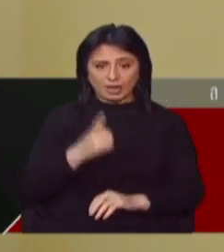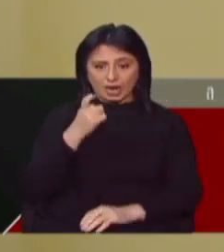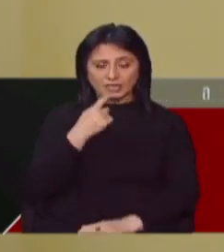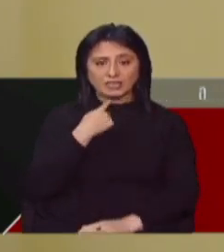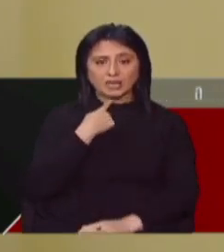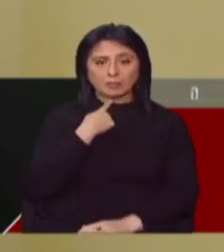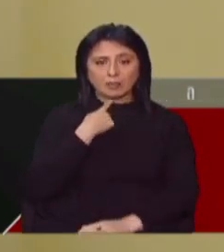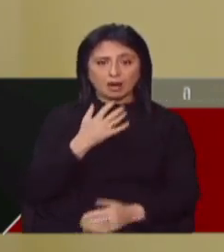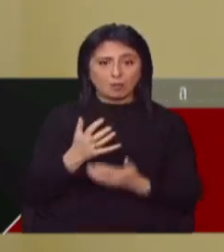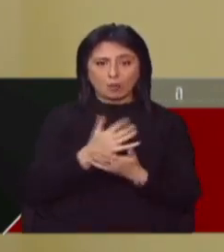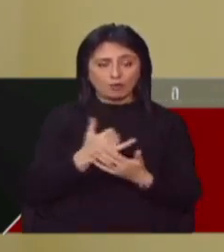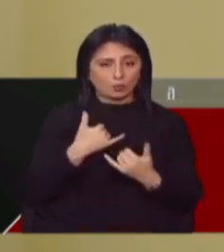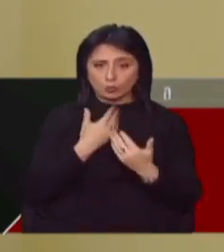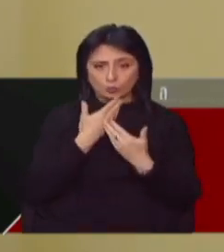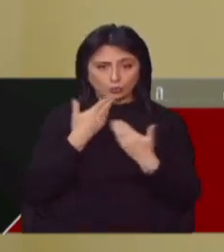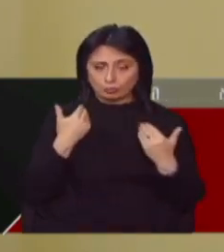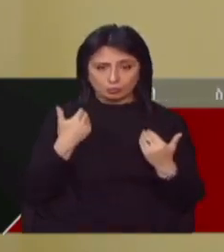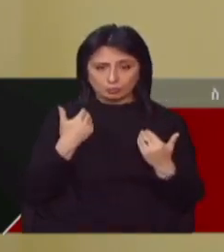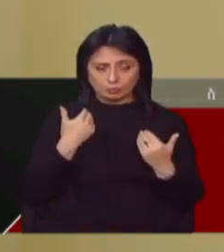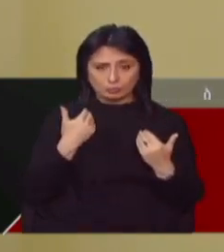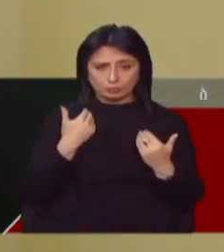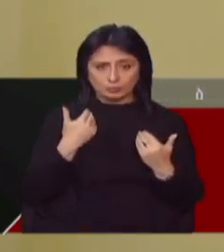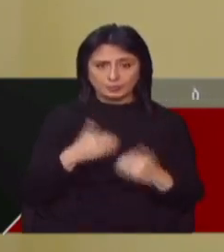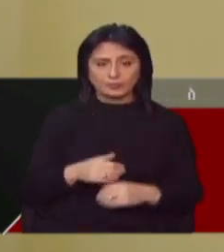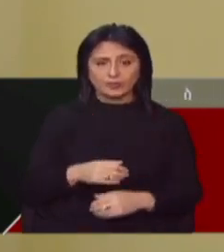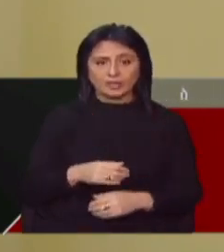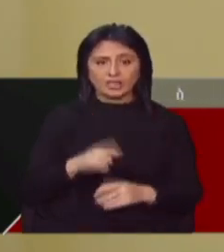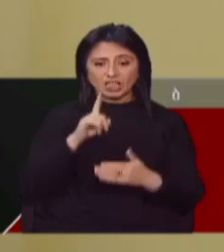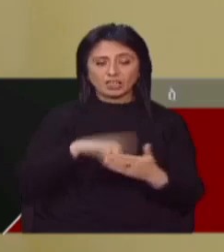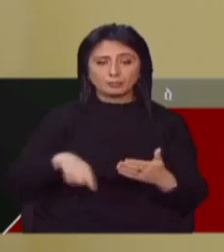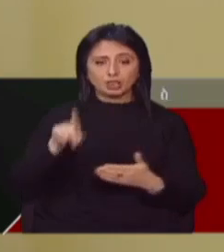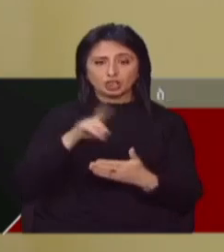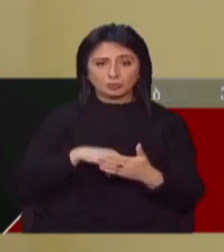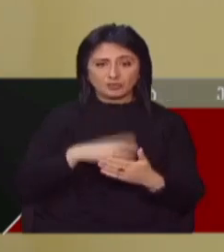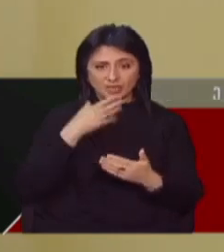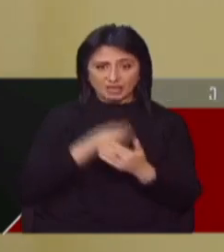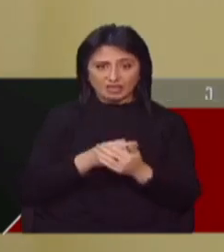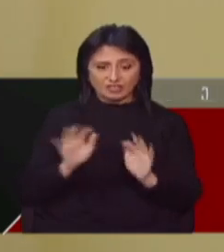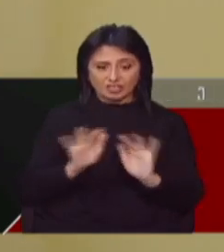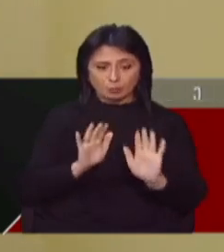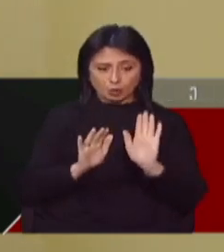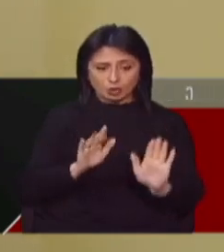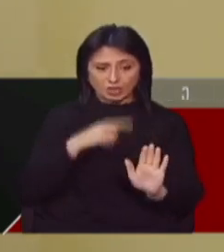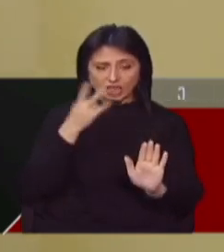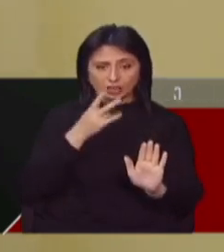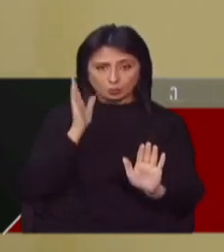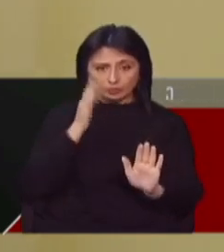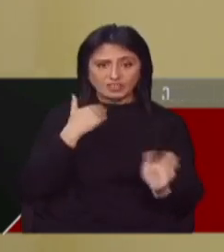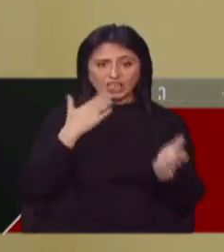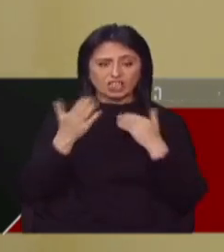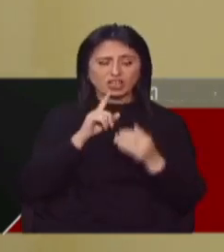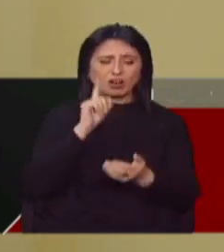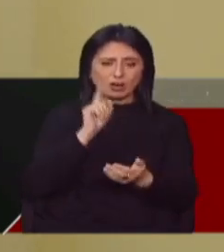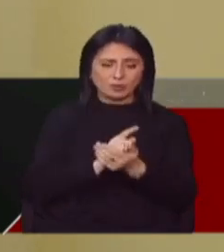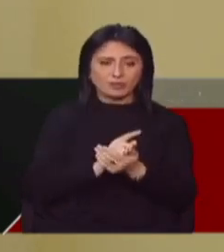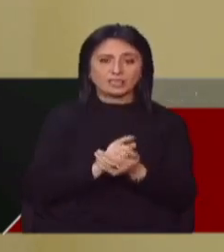asihmis, mugrovis resursi, unavlis, unavlis, argaicnea, impeachmente, tavisi procese, radkma unda, ikneba, kenčisla, radkma